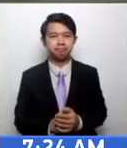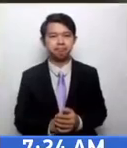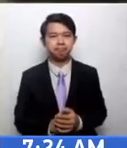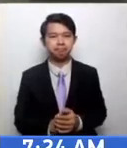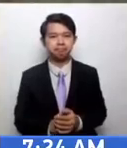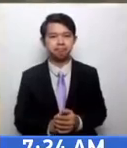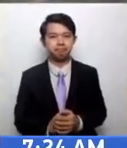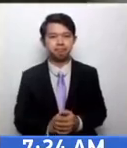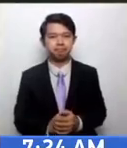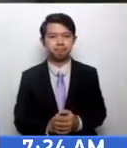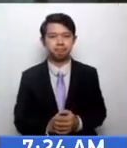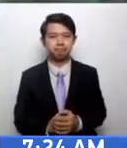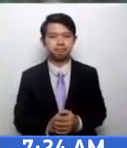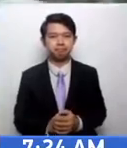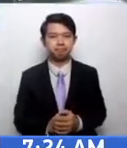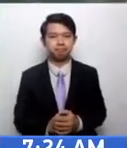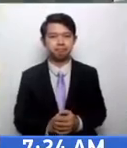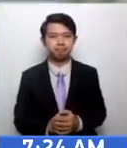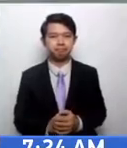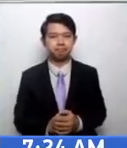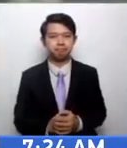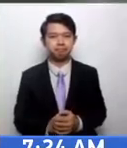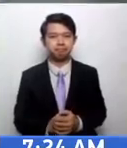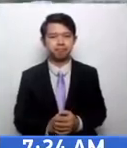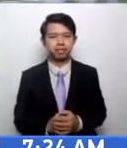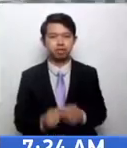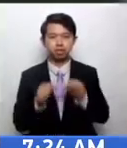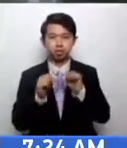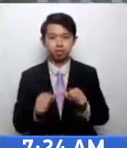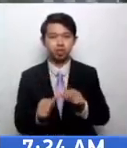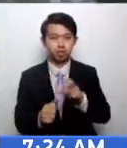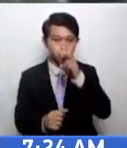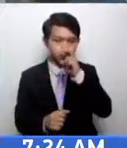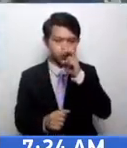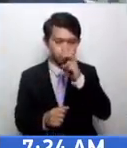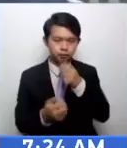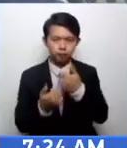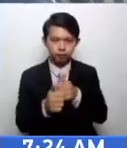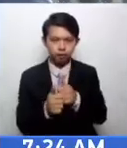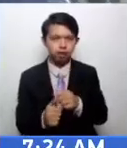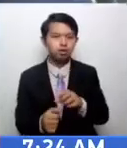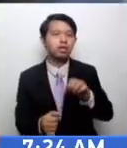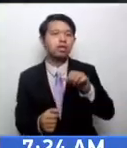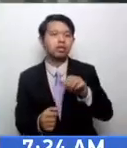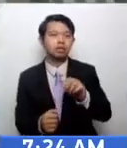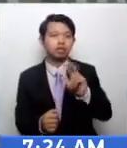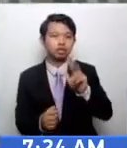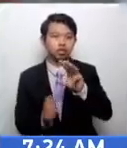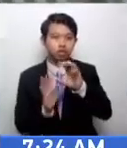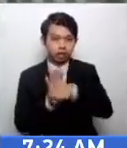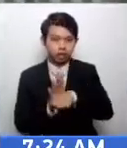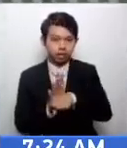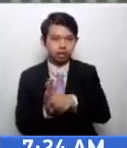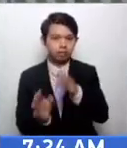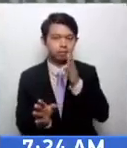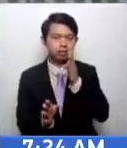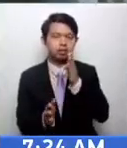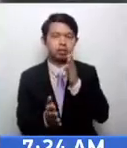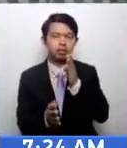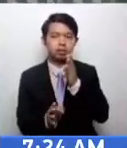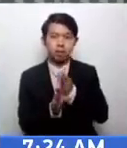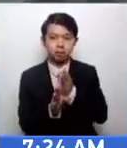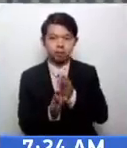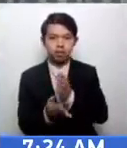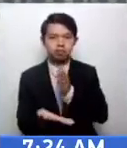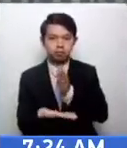Samantala, Maris, nananatiling maigpit yung magpapatupad ng 30 segundo na maaari lamang huminto yung mga bus sa bawat estasyon nitong EDSA Carousel.